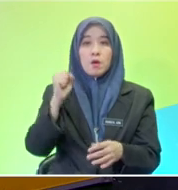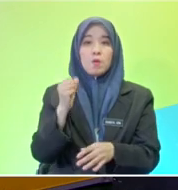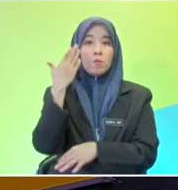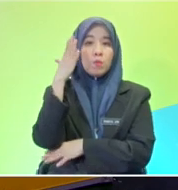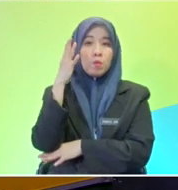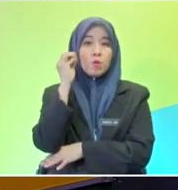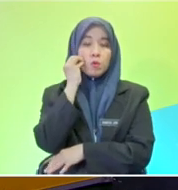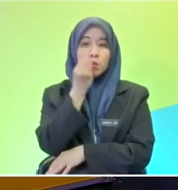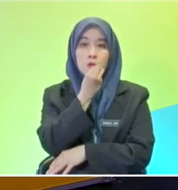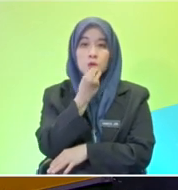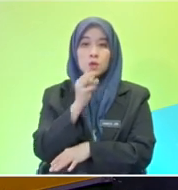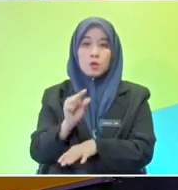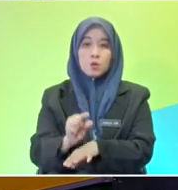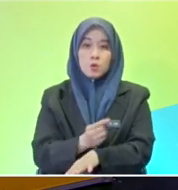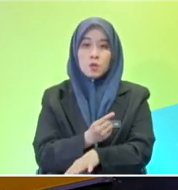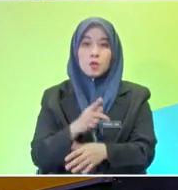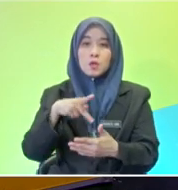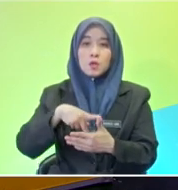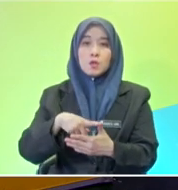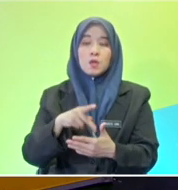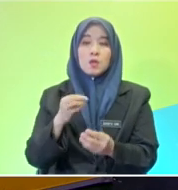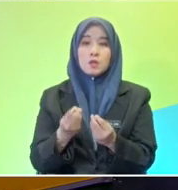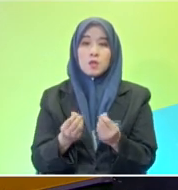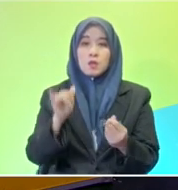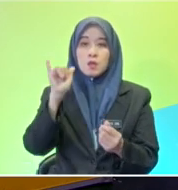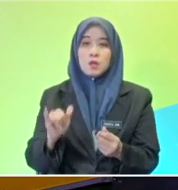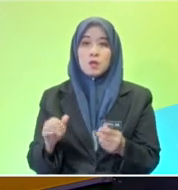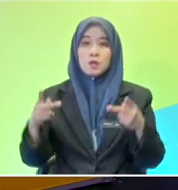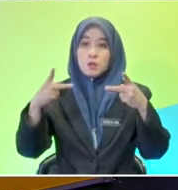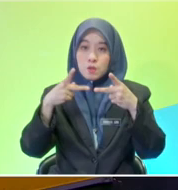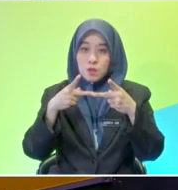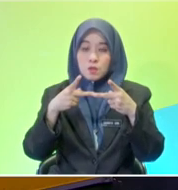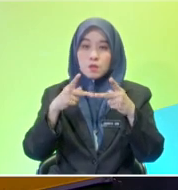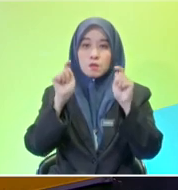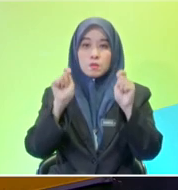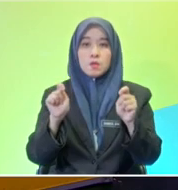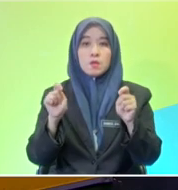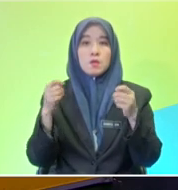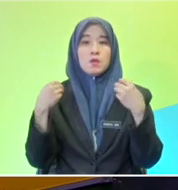yang sesuai. Mesti ada bahan organiknya dan tanah itu bolehlah